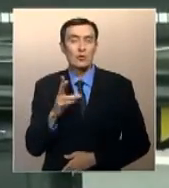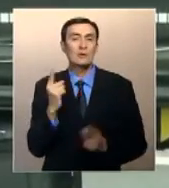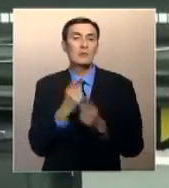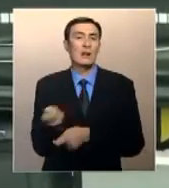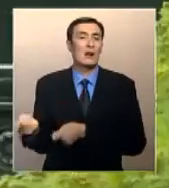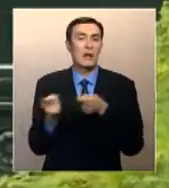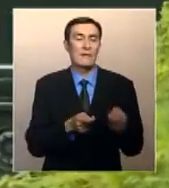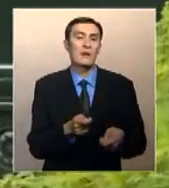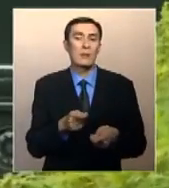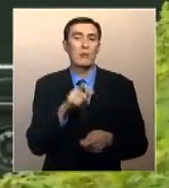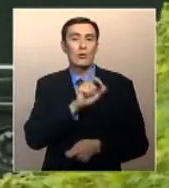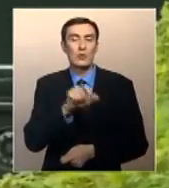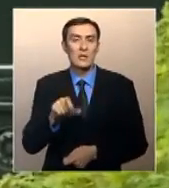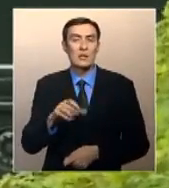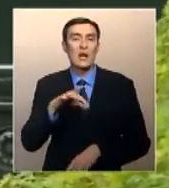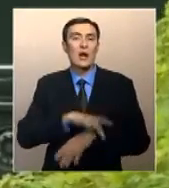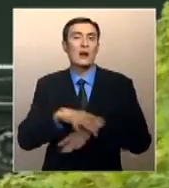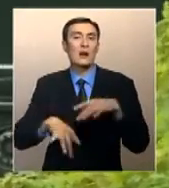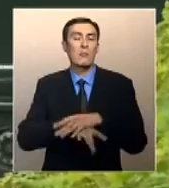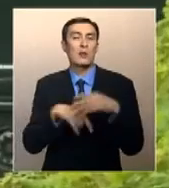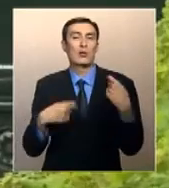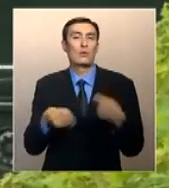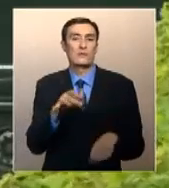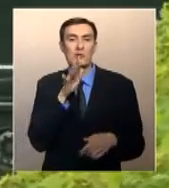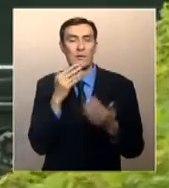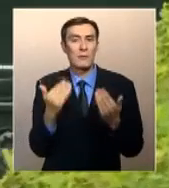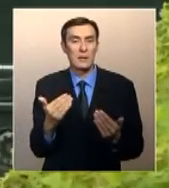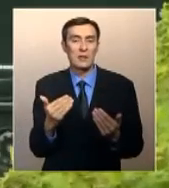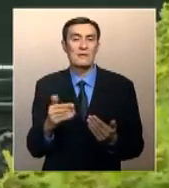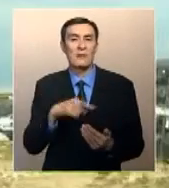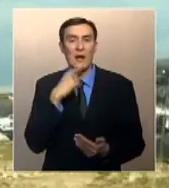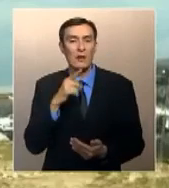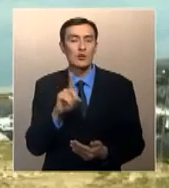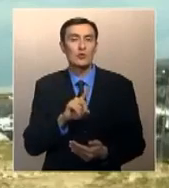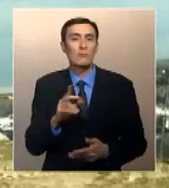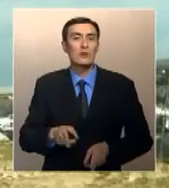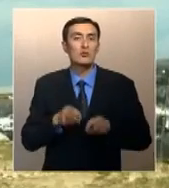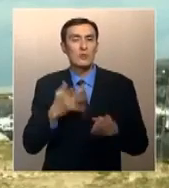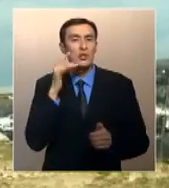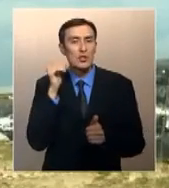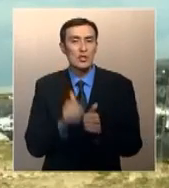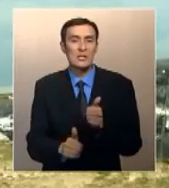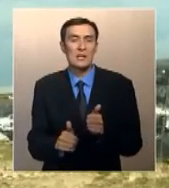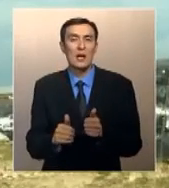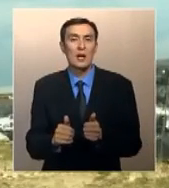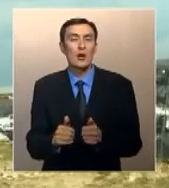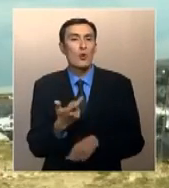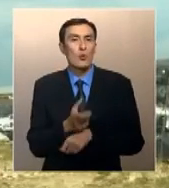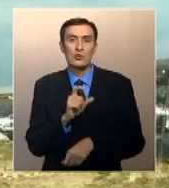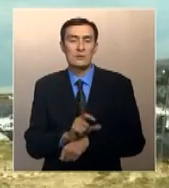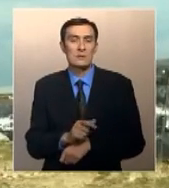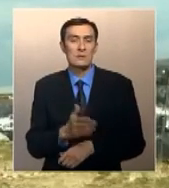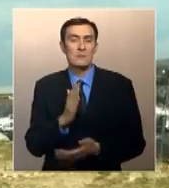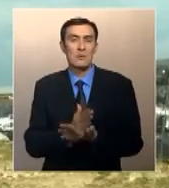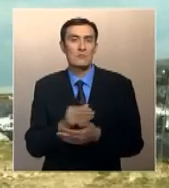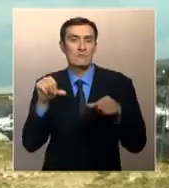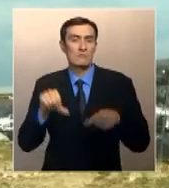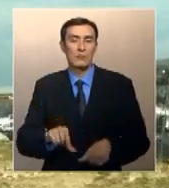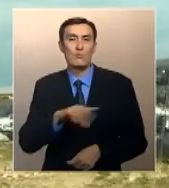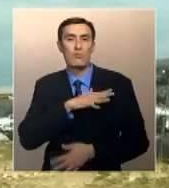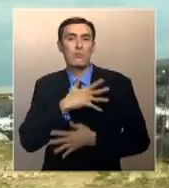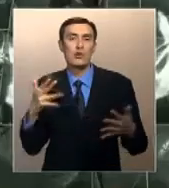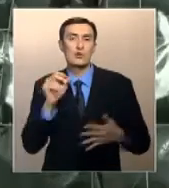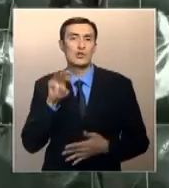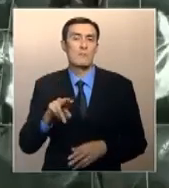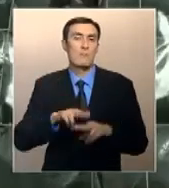трафиком людей, работорговцами современности. По словам народных избранников, преступники зачастую не настолько влиятельны, что даже полиция не